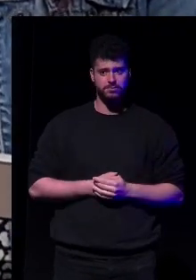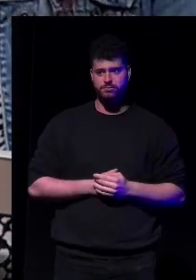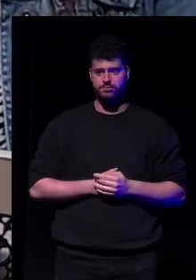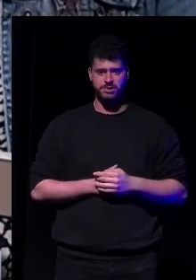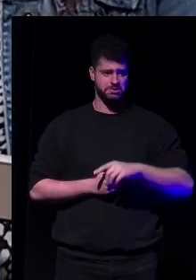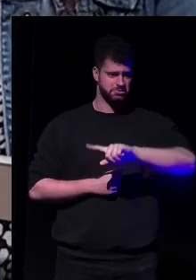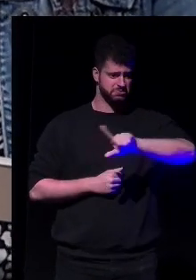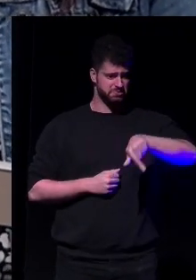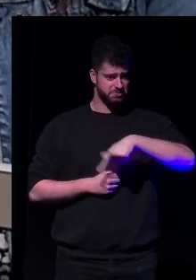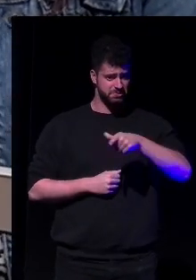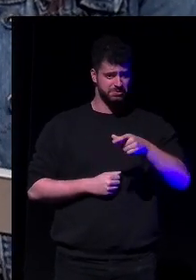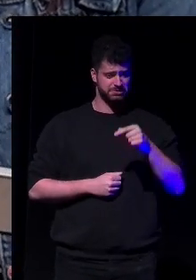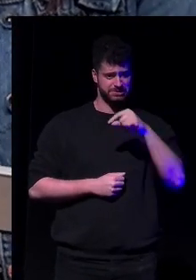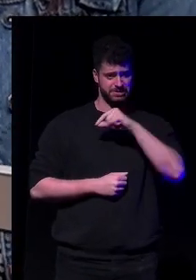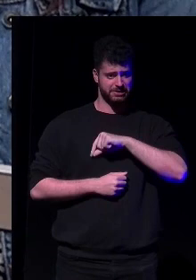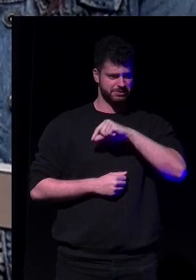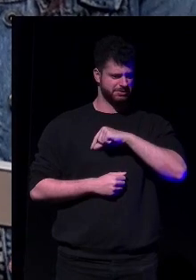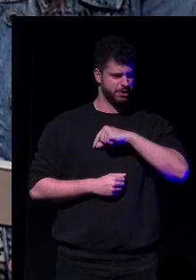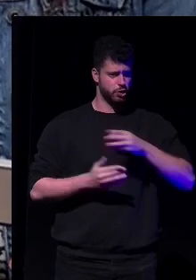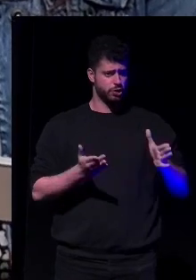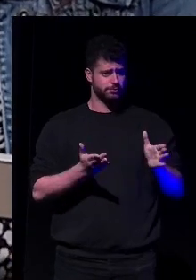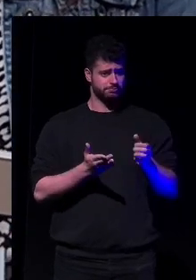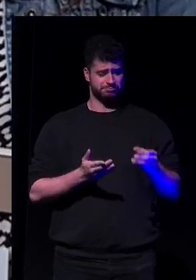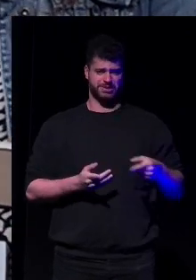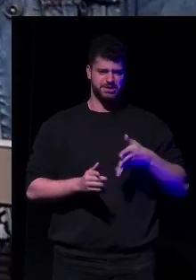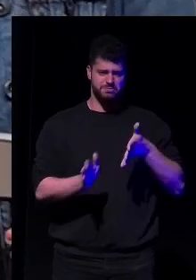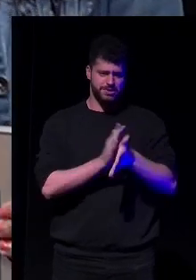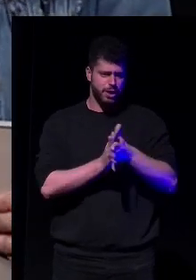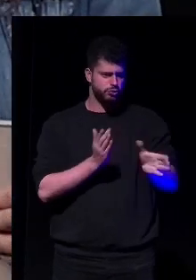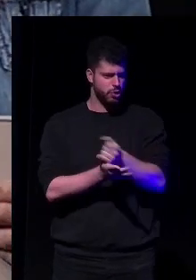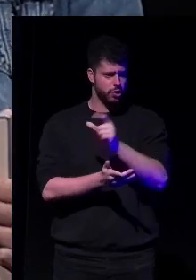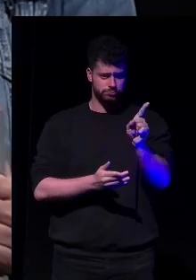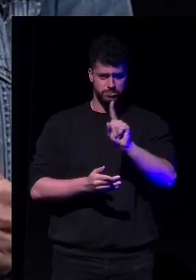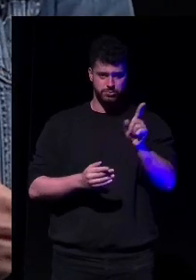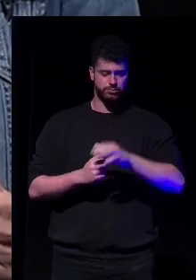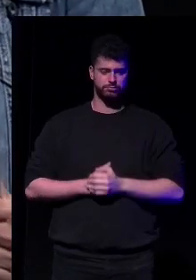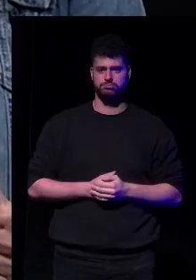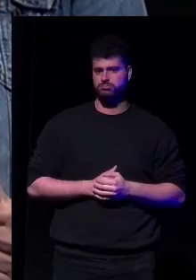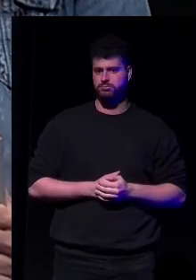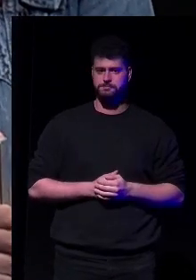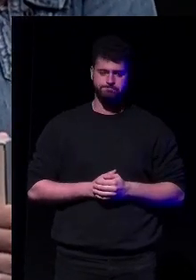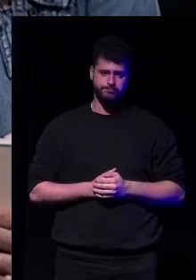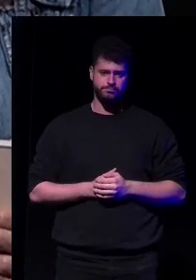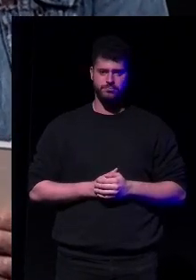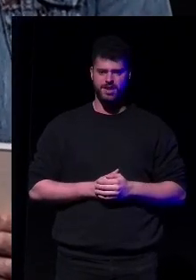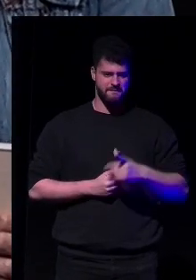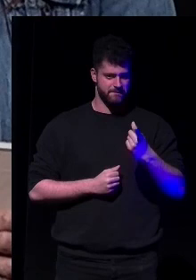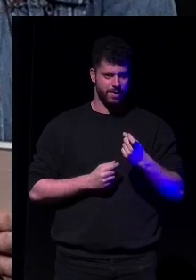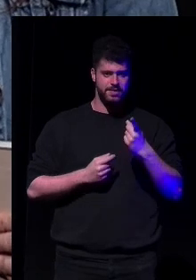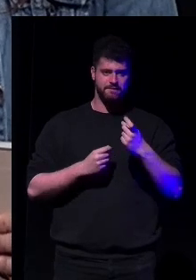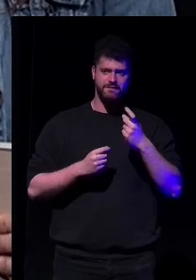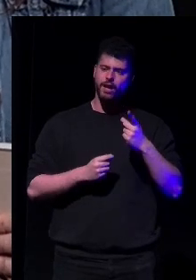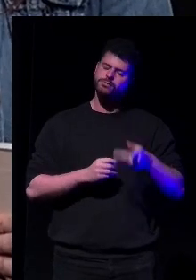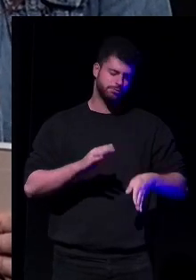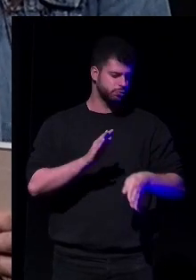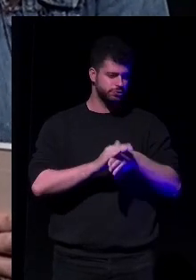sensació d'haver-ho explicat tot ni de bon tros, al contrari, tenim una agenda absolutament plena per, diguéssim, per